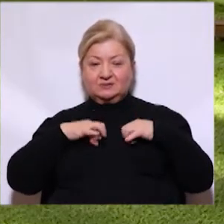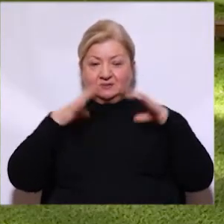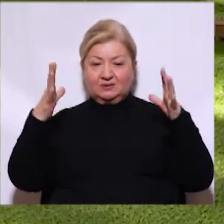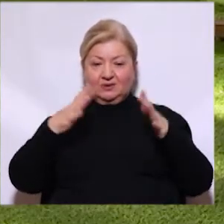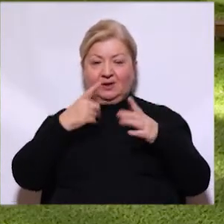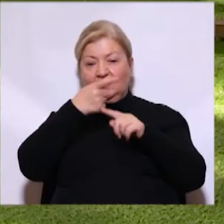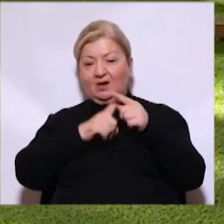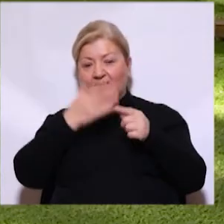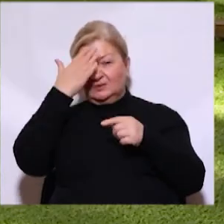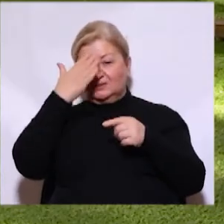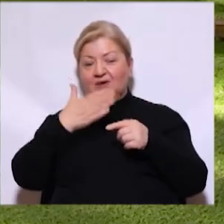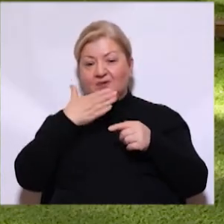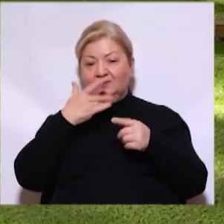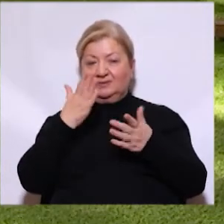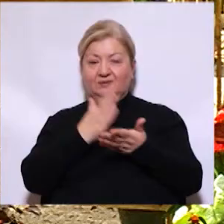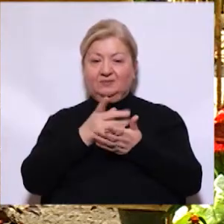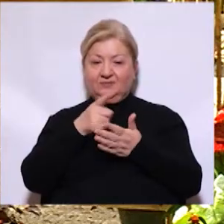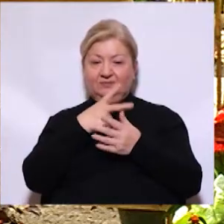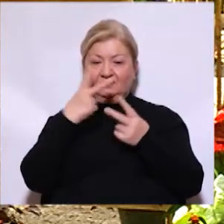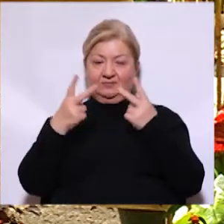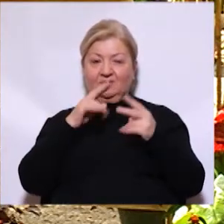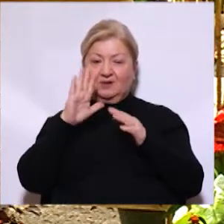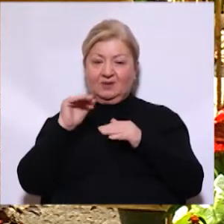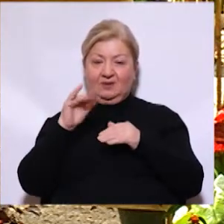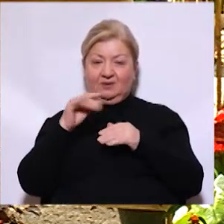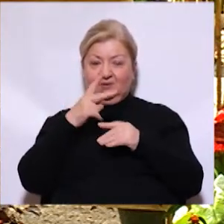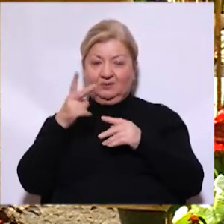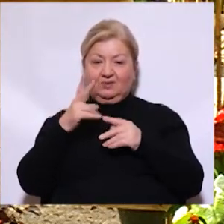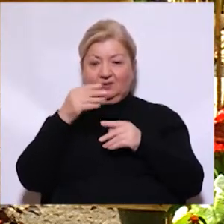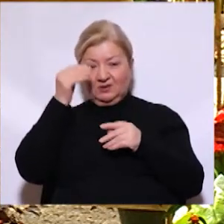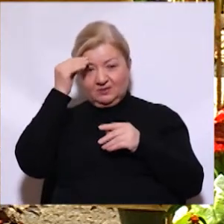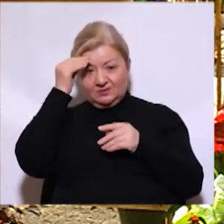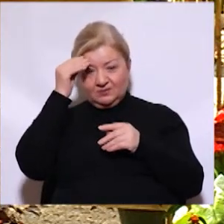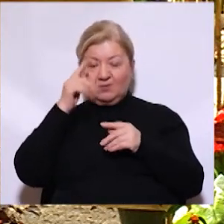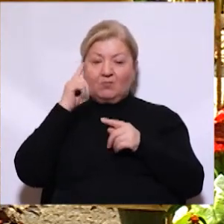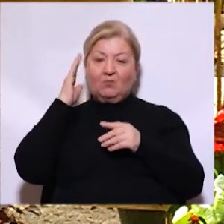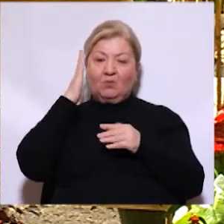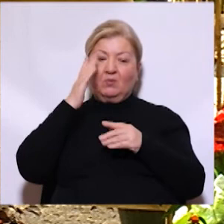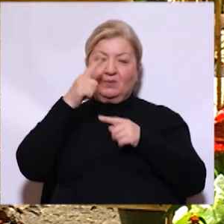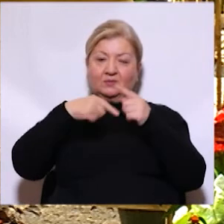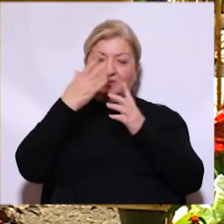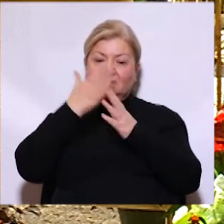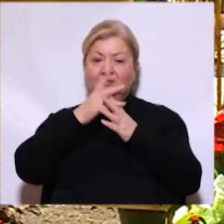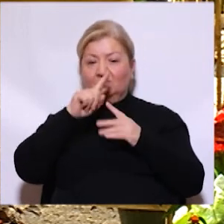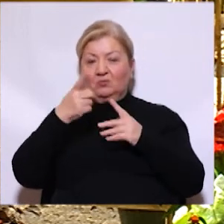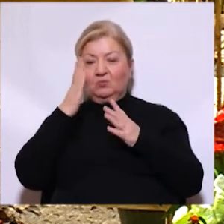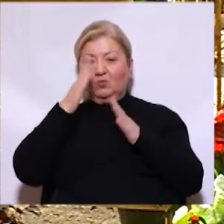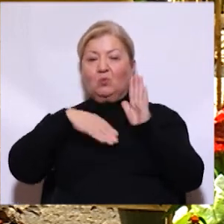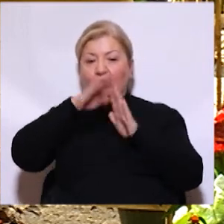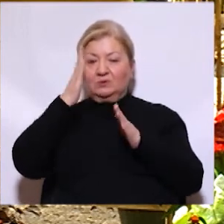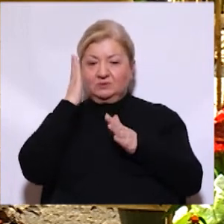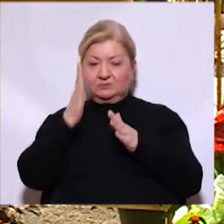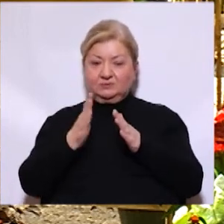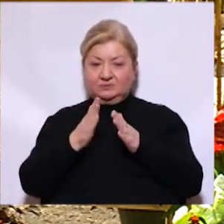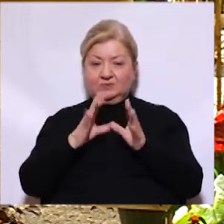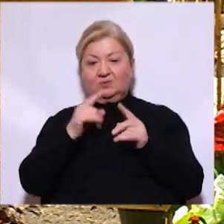საახალწლო, ნახევრად საზაფხულო განწყობით უნდა დაგემშვიდობოთ იმედით, რომ მომავალი სემესტრი გაცილებით უკეთესი